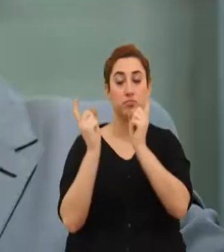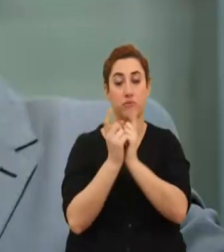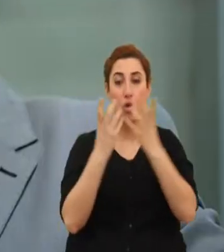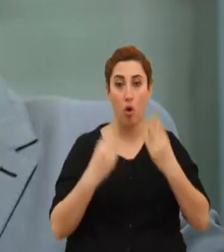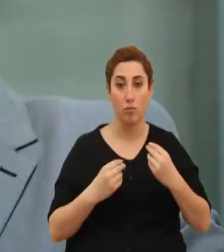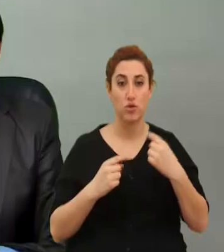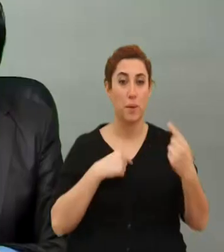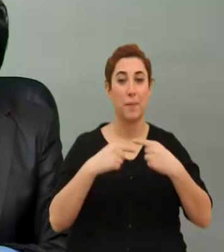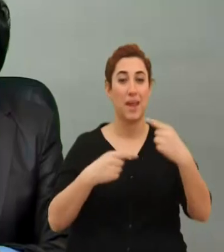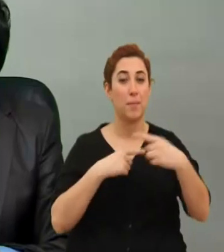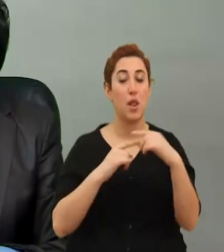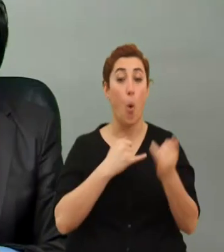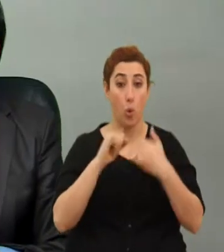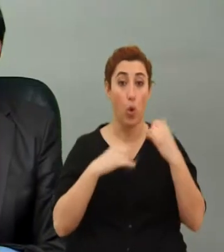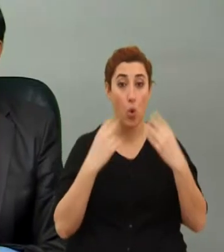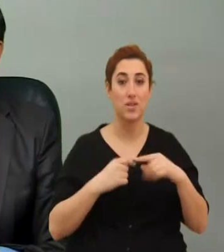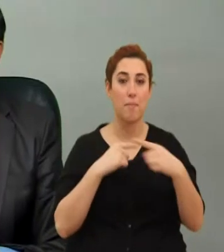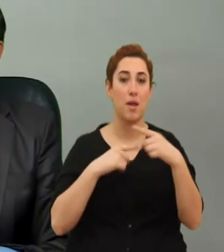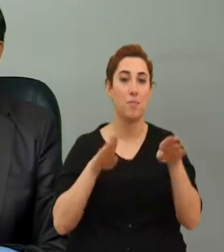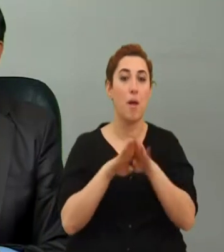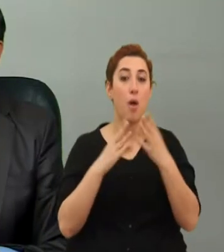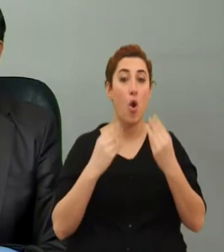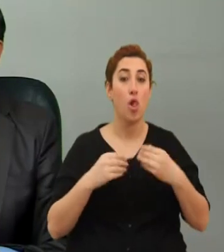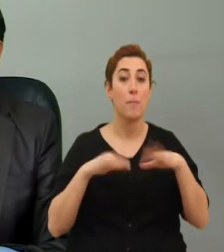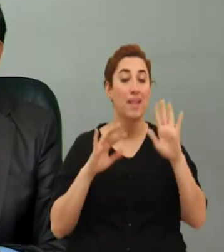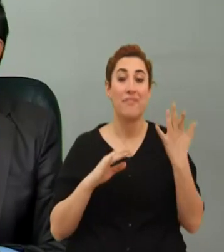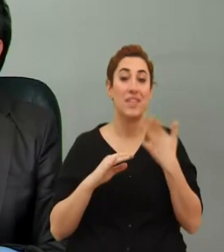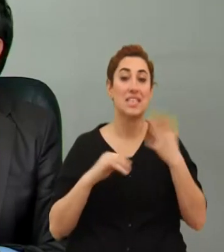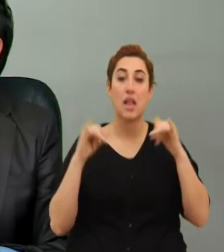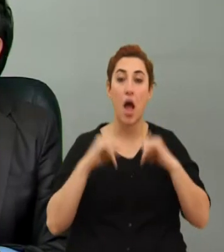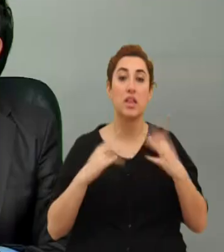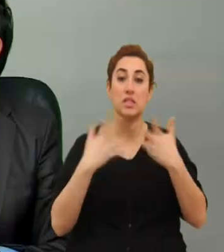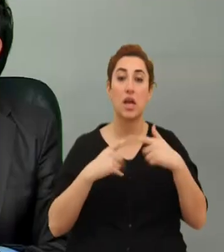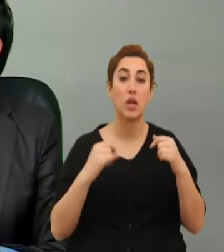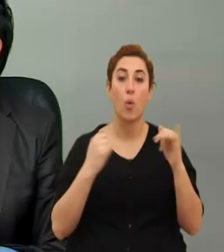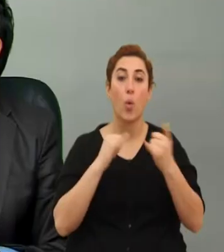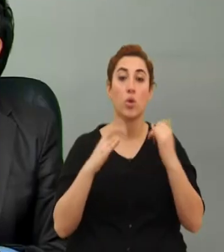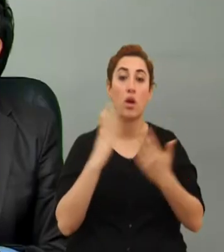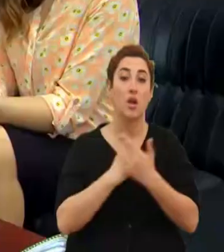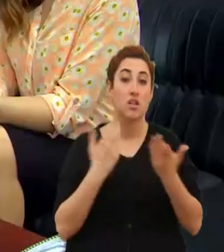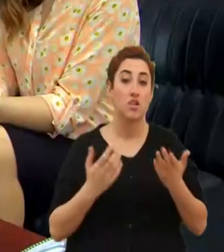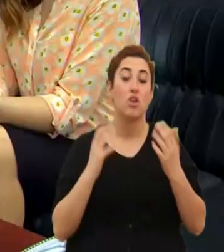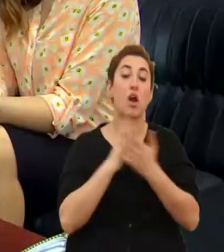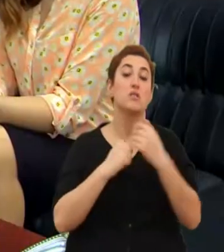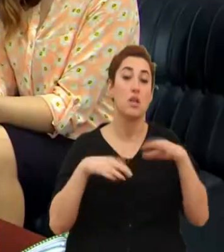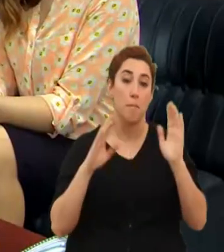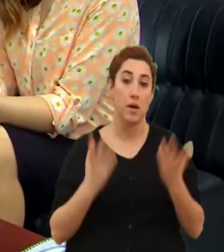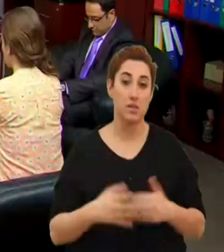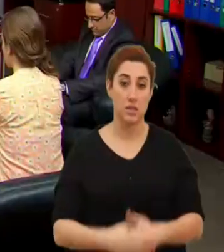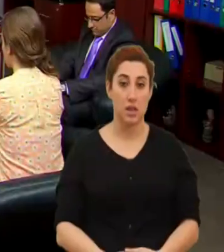karşılaşmışlar. Birbirleriyle oynasalar berabere kalmadan nasıl aynı sayıda oyun kazanırlardı?